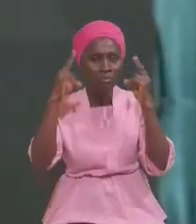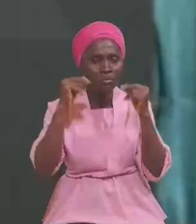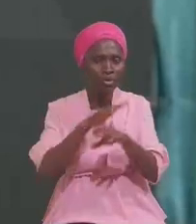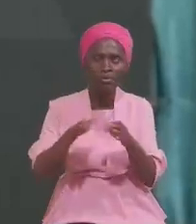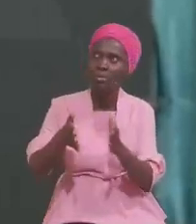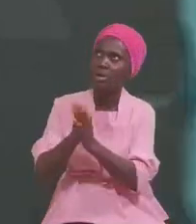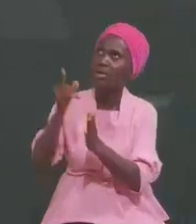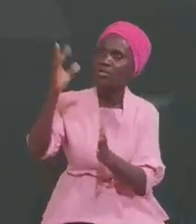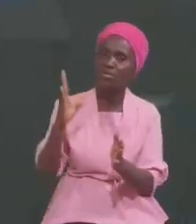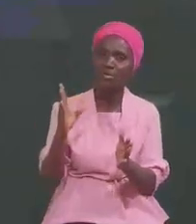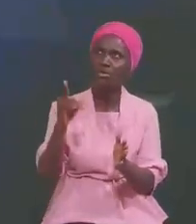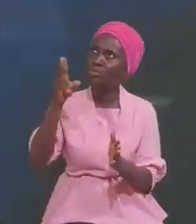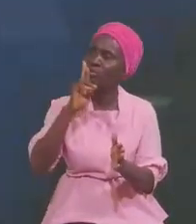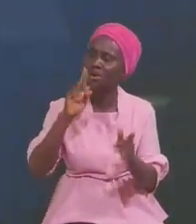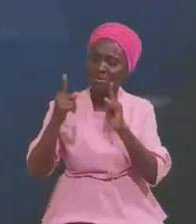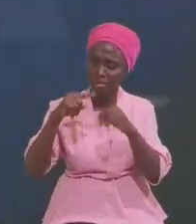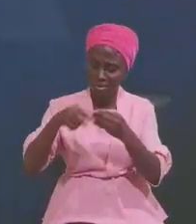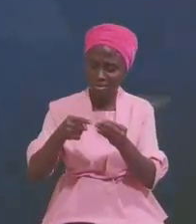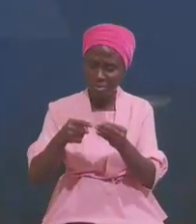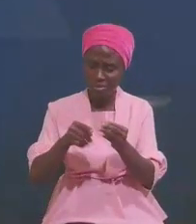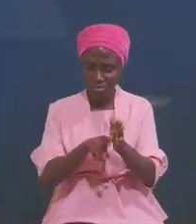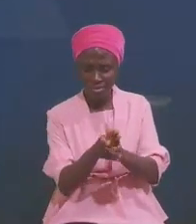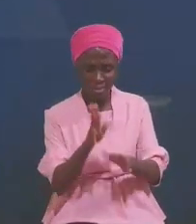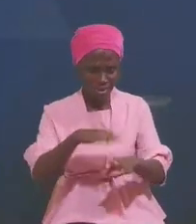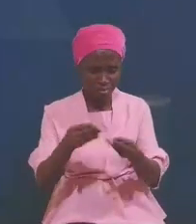nous parlons de serpent vivant,